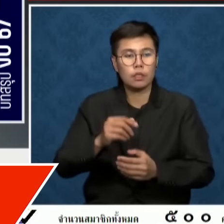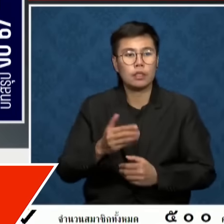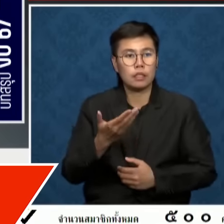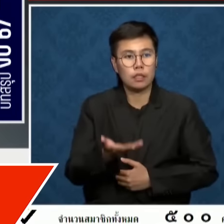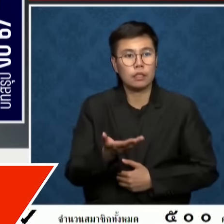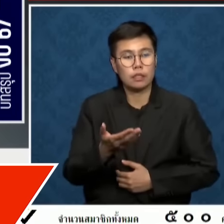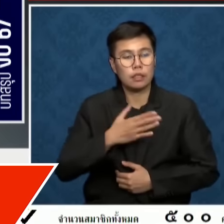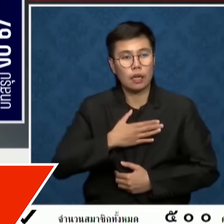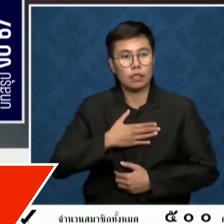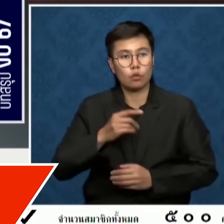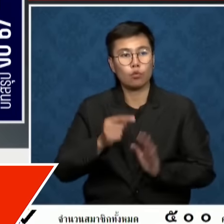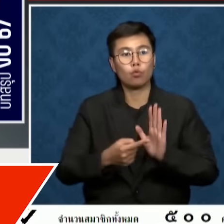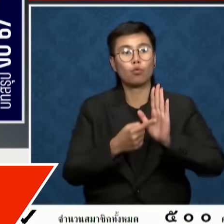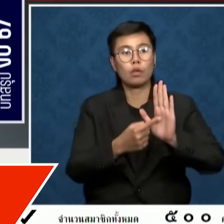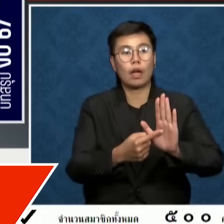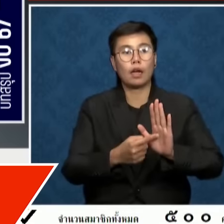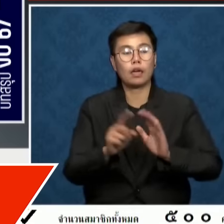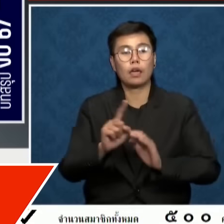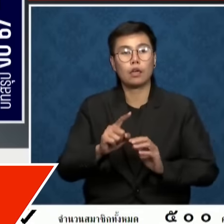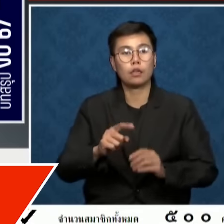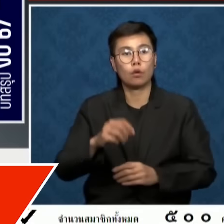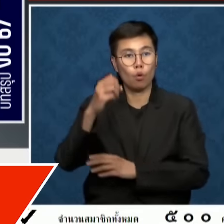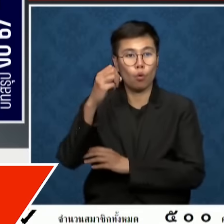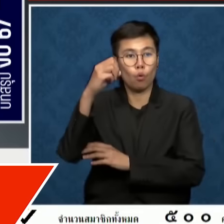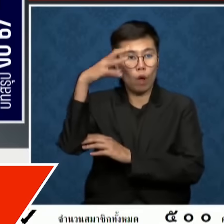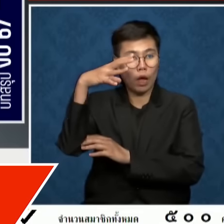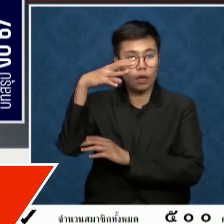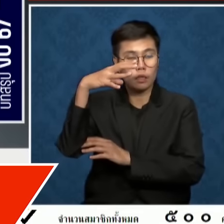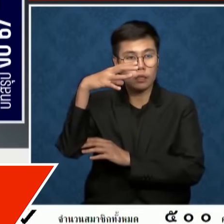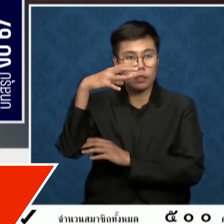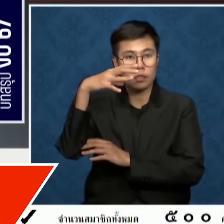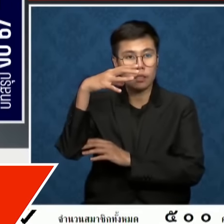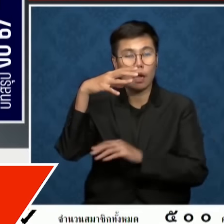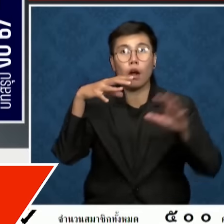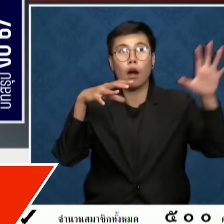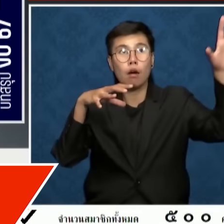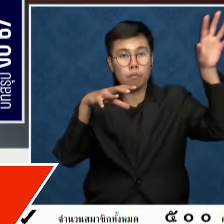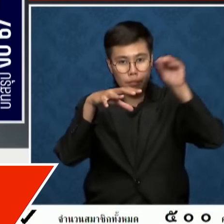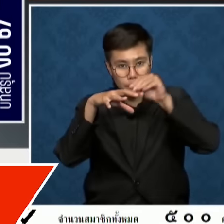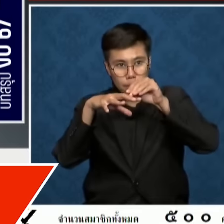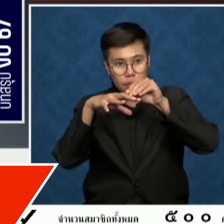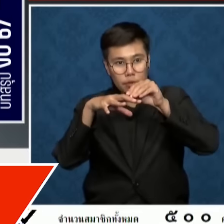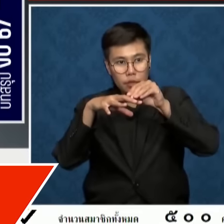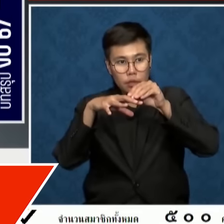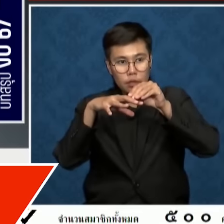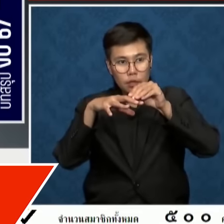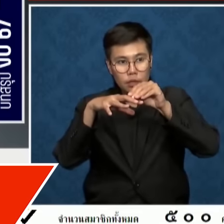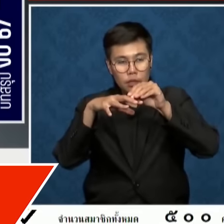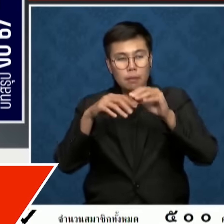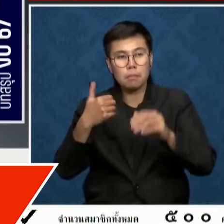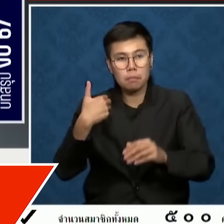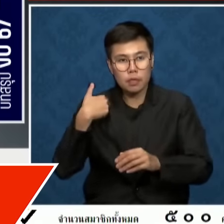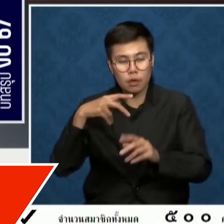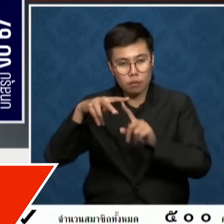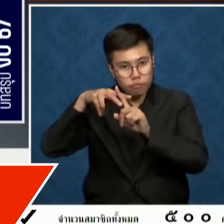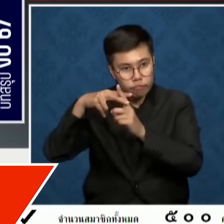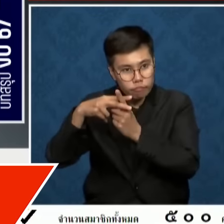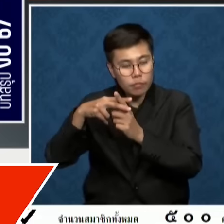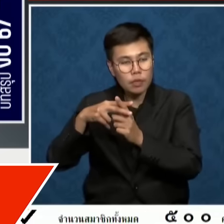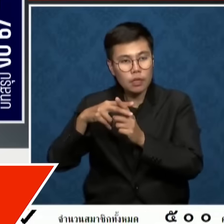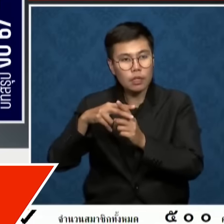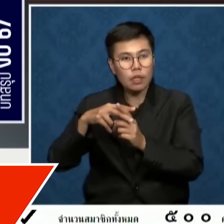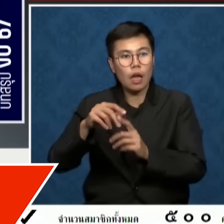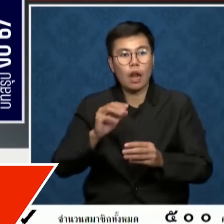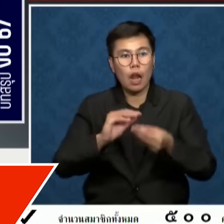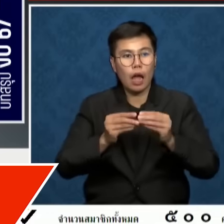ที่ฉันพูดไป ยกตัวอย่างเช่นโคมไฟถนนพลังงานแสงอาทิตย์แบบประกอบในชุดเดียวหรอรหัสนวักรรม